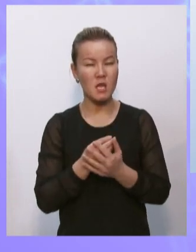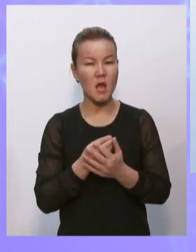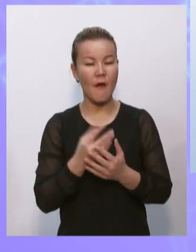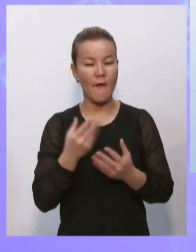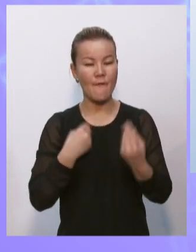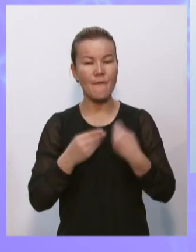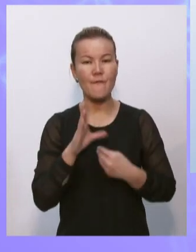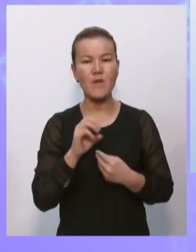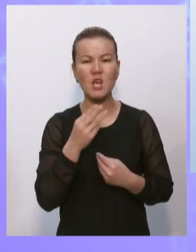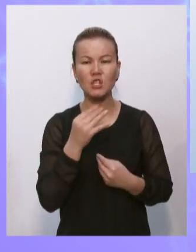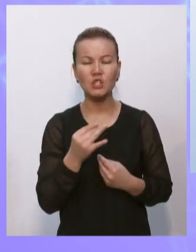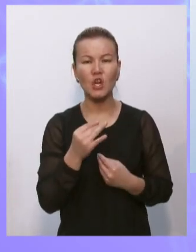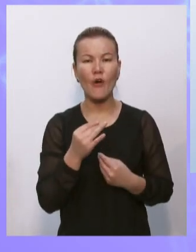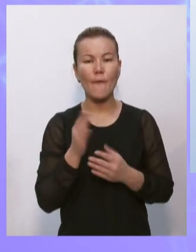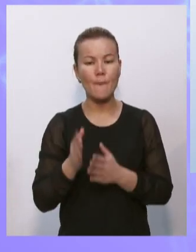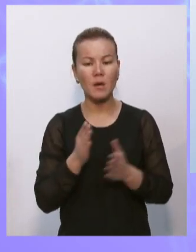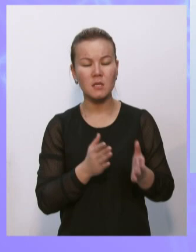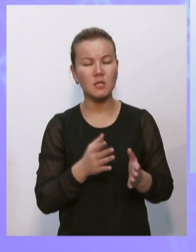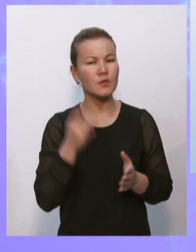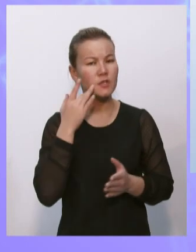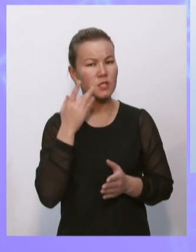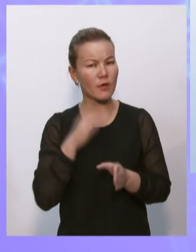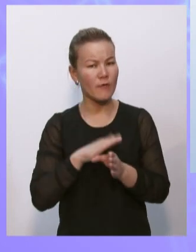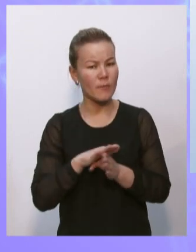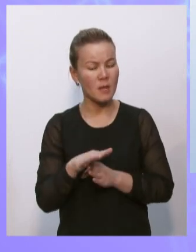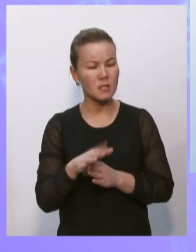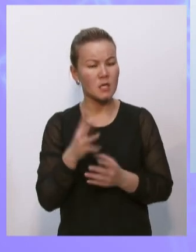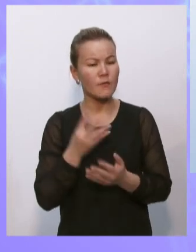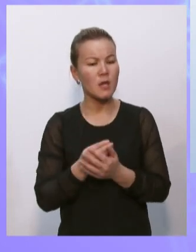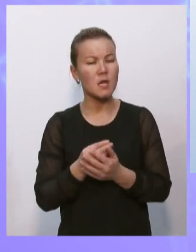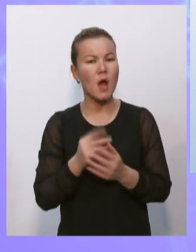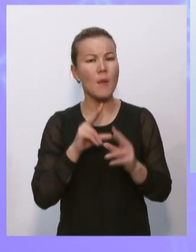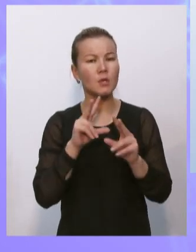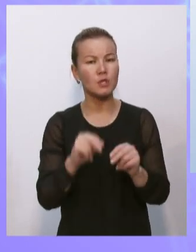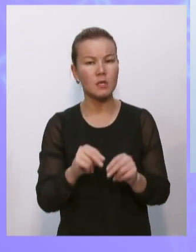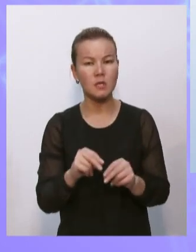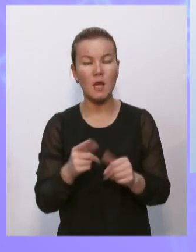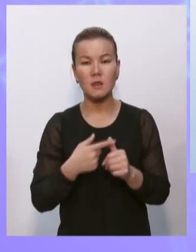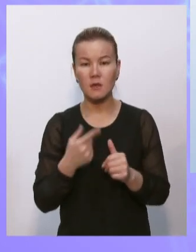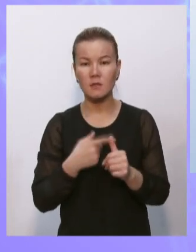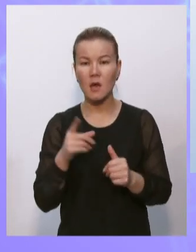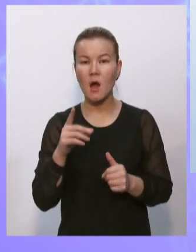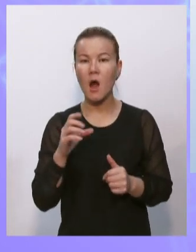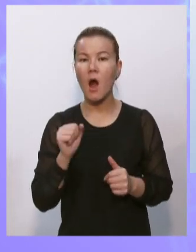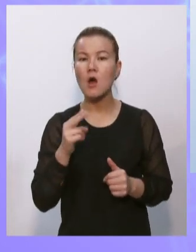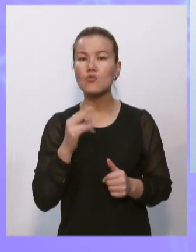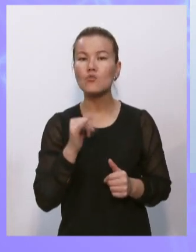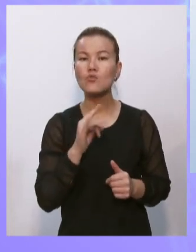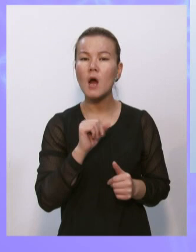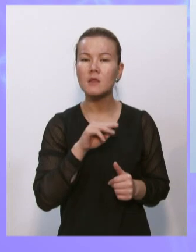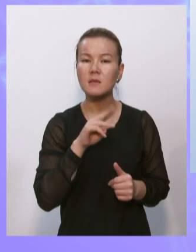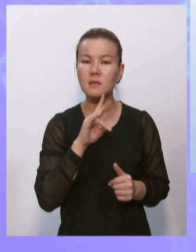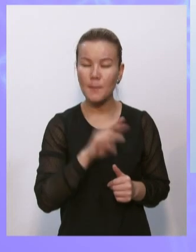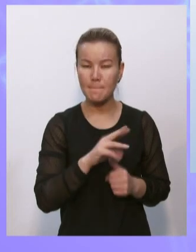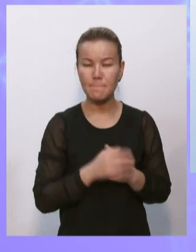порядке, всегда выполняет свои обещания, называют аккуратным.